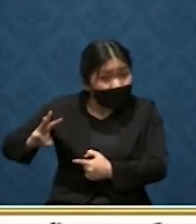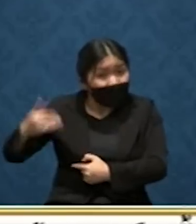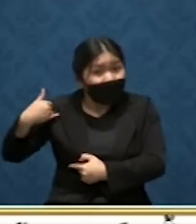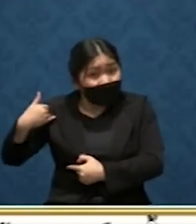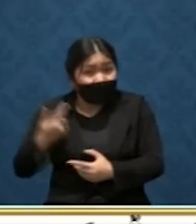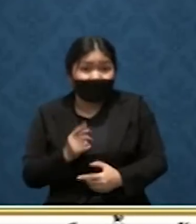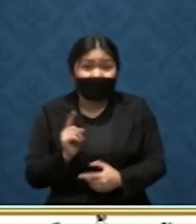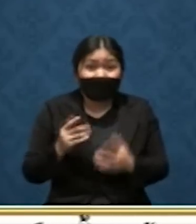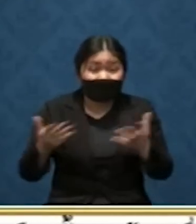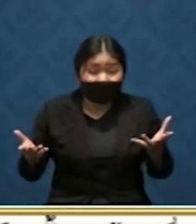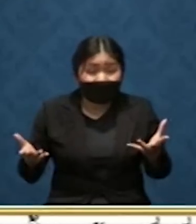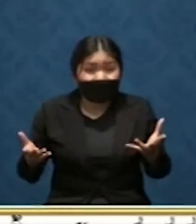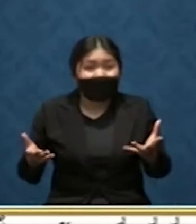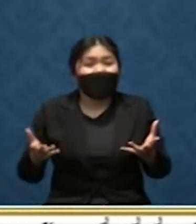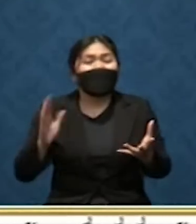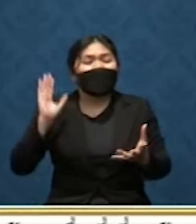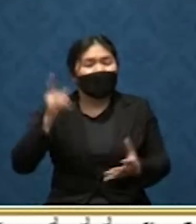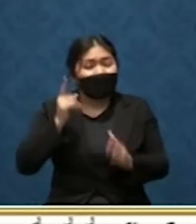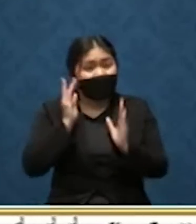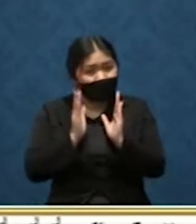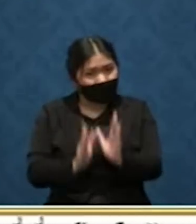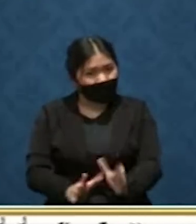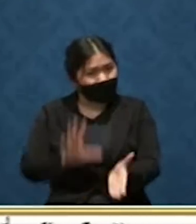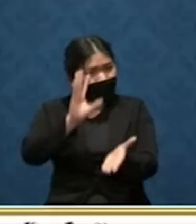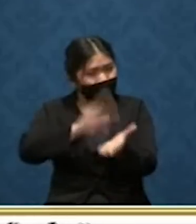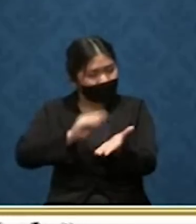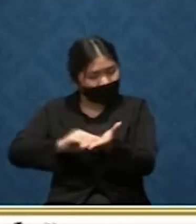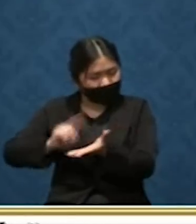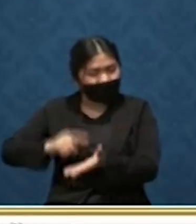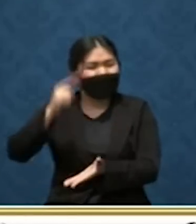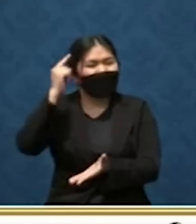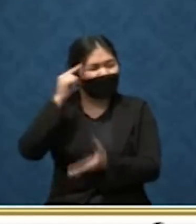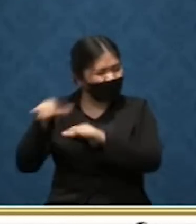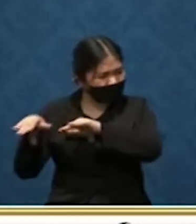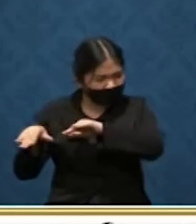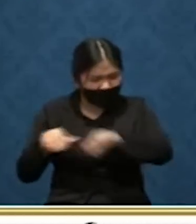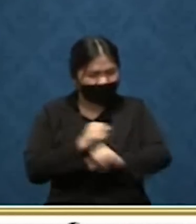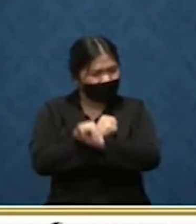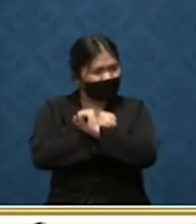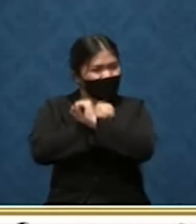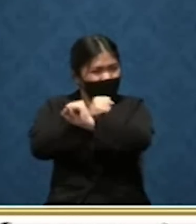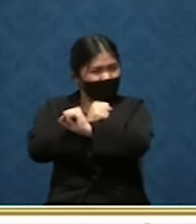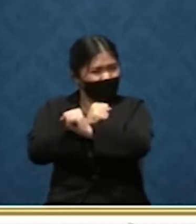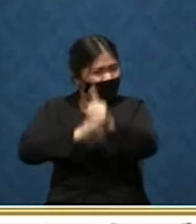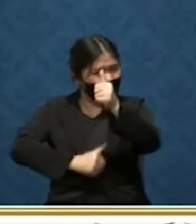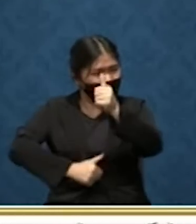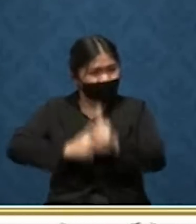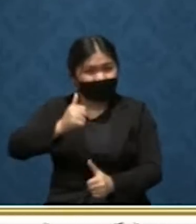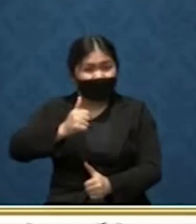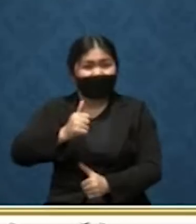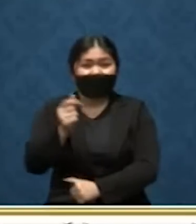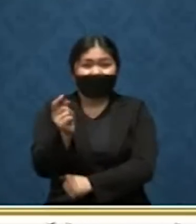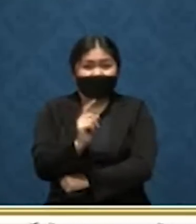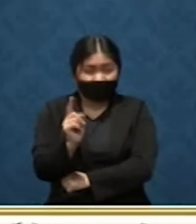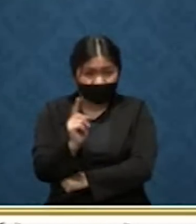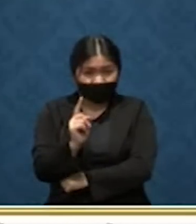เรื่องพวกนี้ผู้ที่ต้องรู้ข้อมูลดีที่สุดต้องเกรียมการป้องกันอย่างดีที่สุดไม่ให้มนเกิดขึ